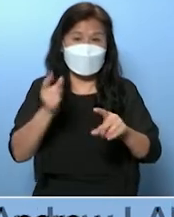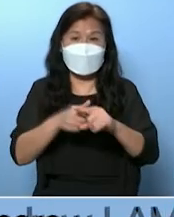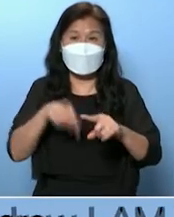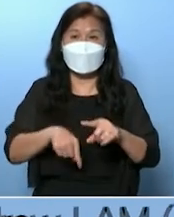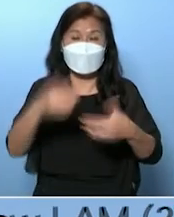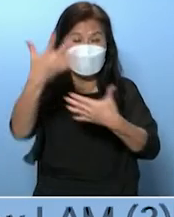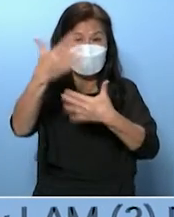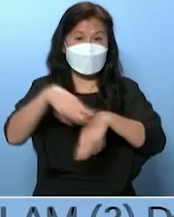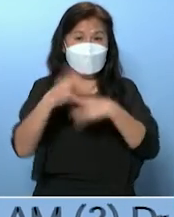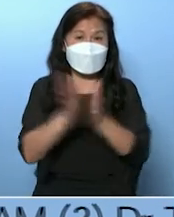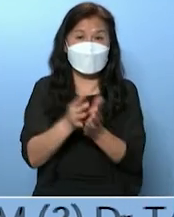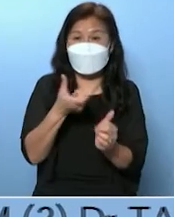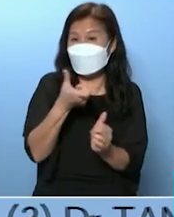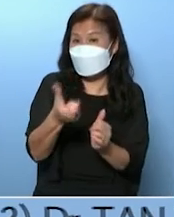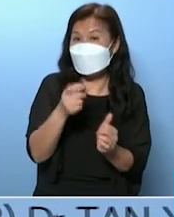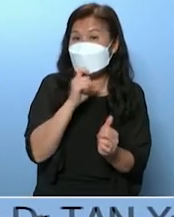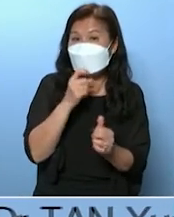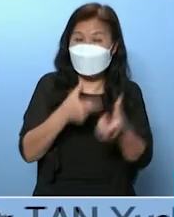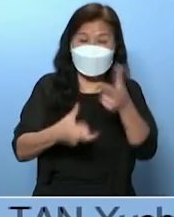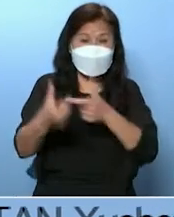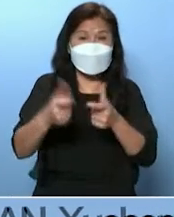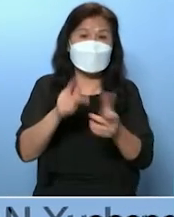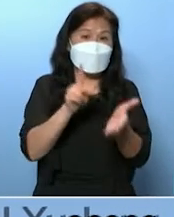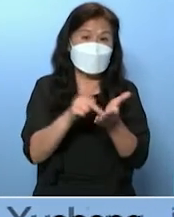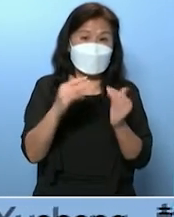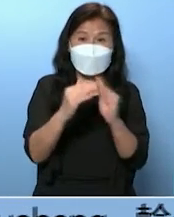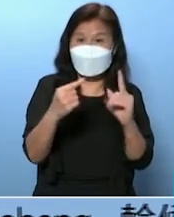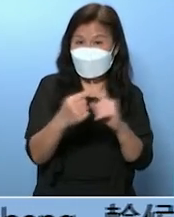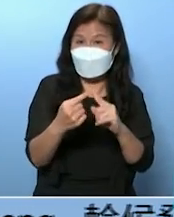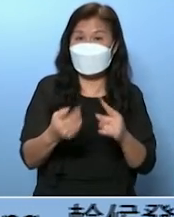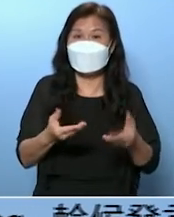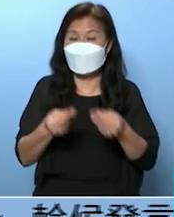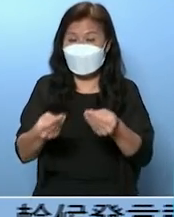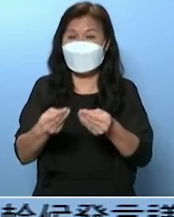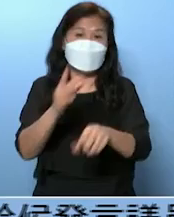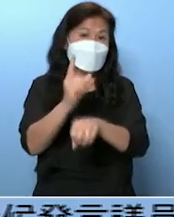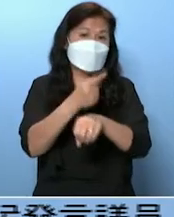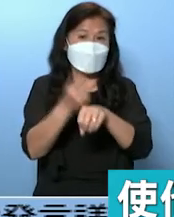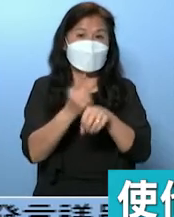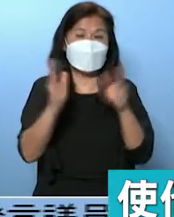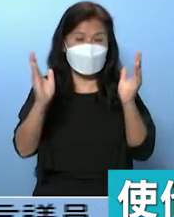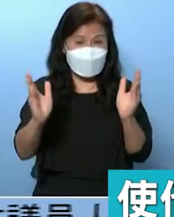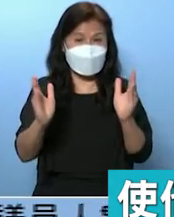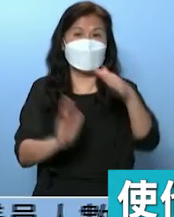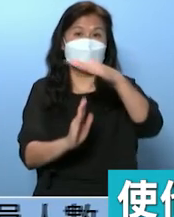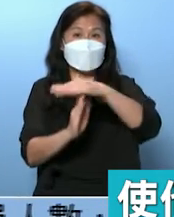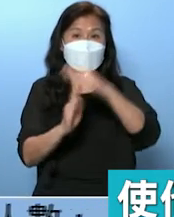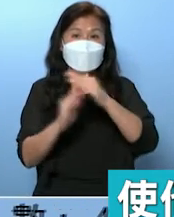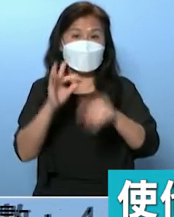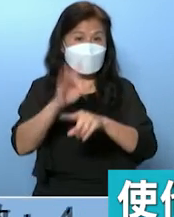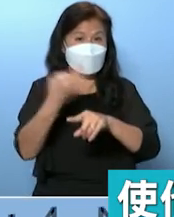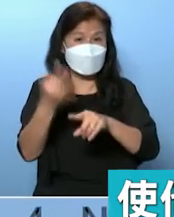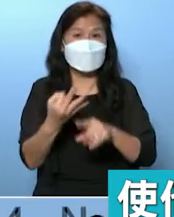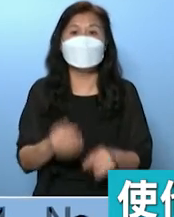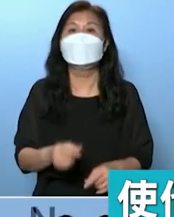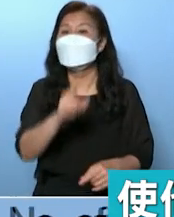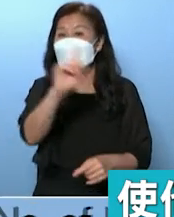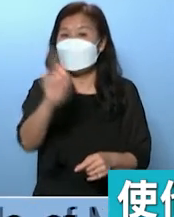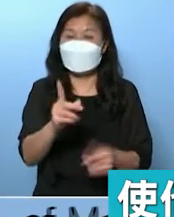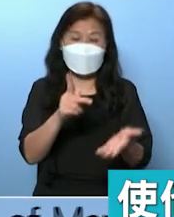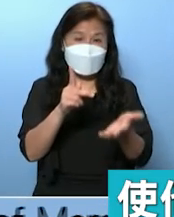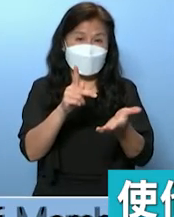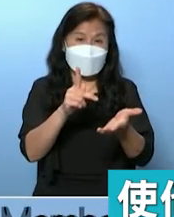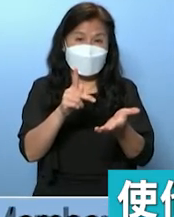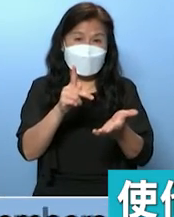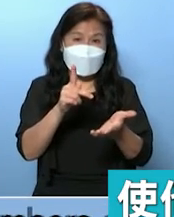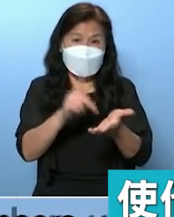期繳付租金的商業租戶提供喘息空間，使他們不會因為租業主採